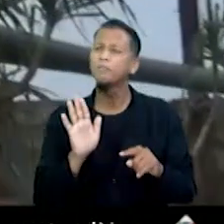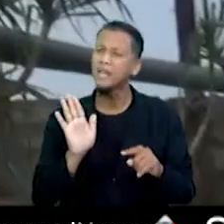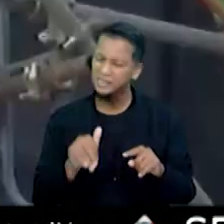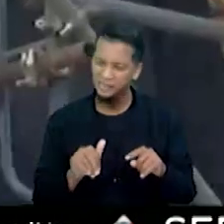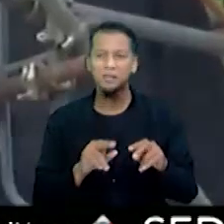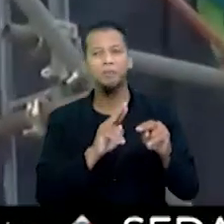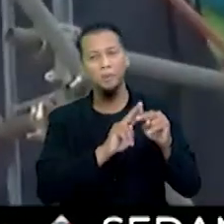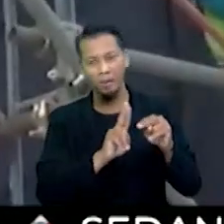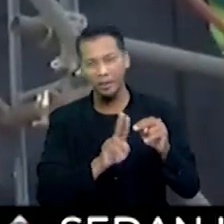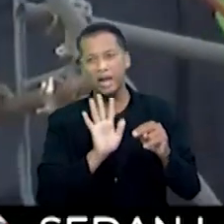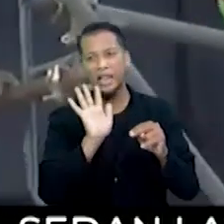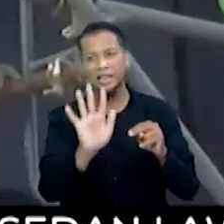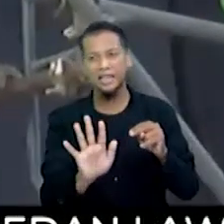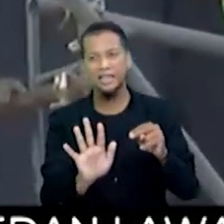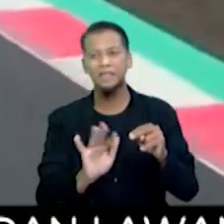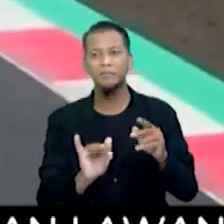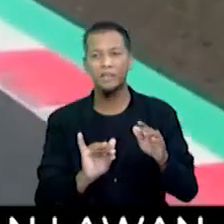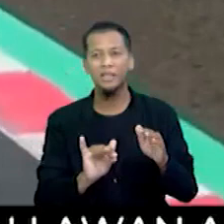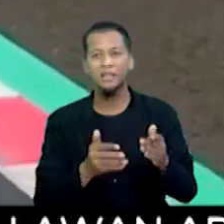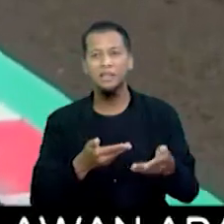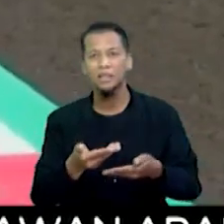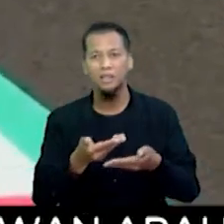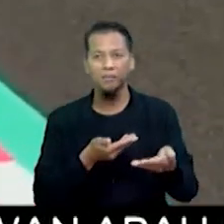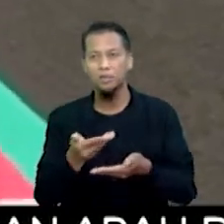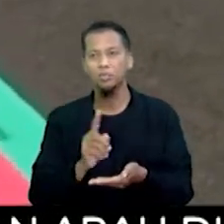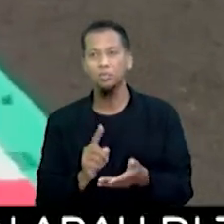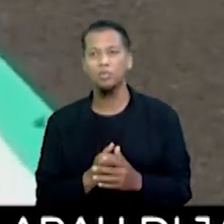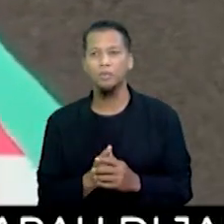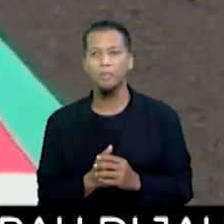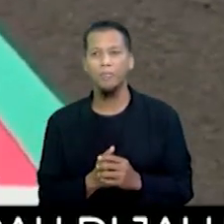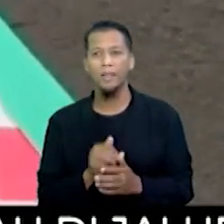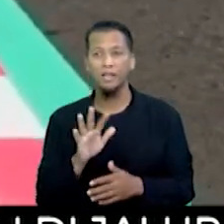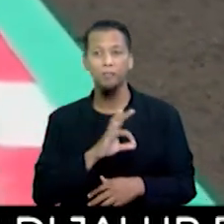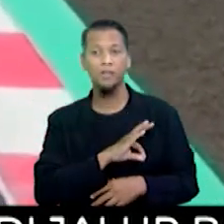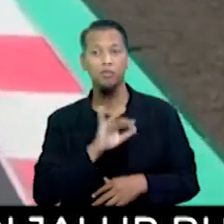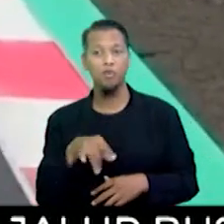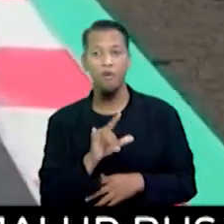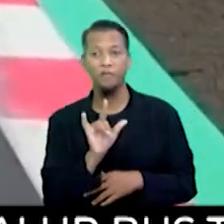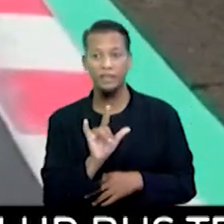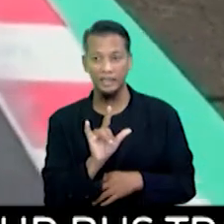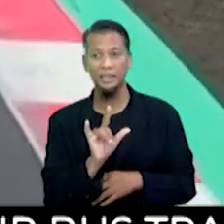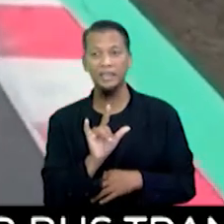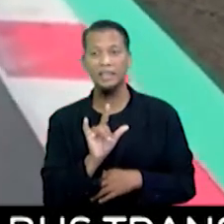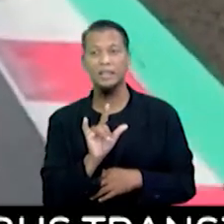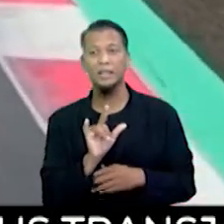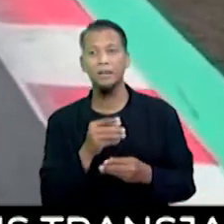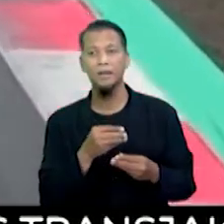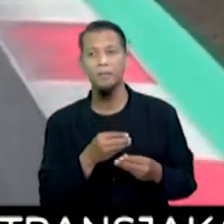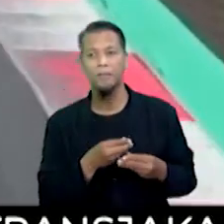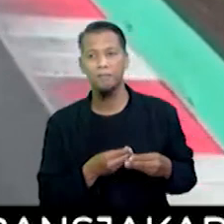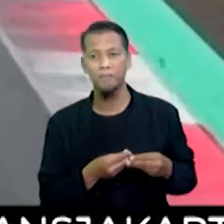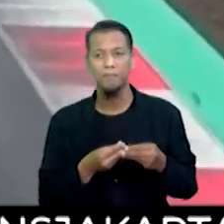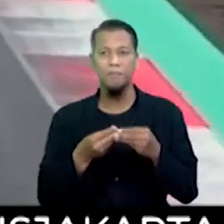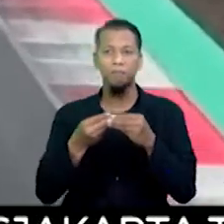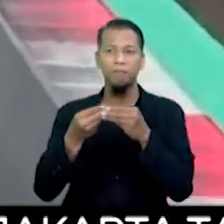ke pihak ITDC. Nantinya Presiden Jokowi dikabarkan akan menyerahkan trofi ke pembalap juara di podium